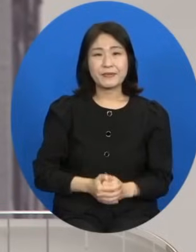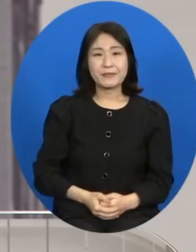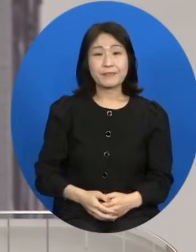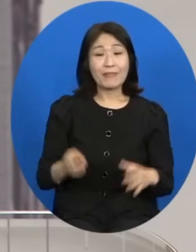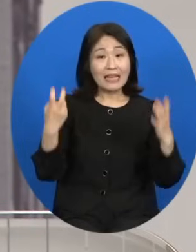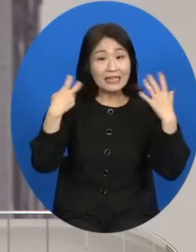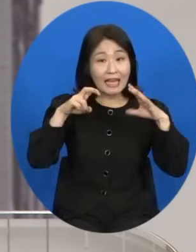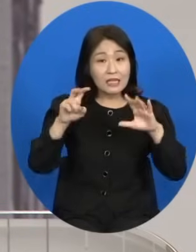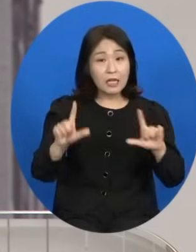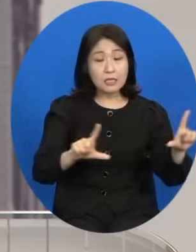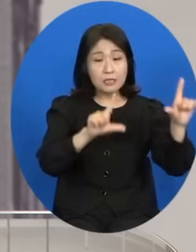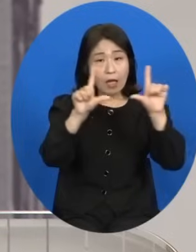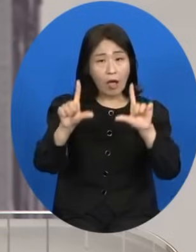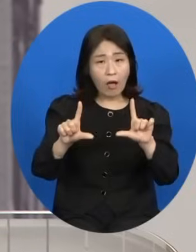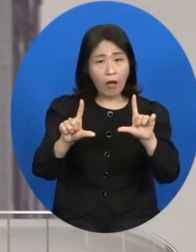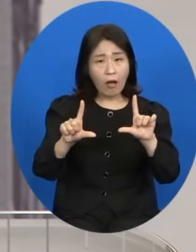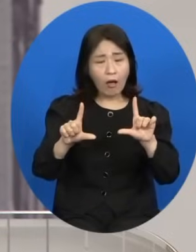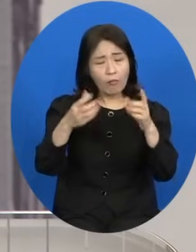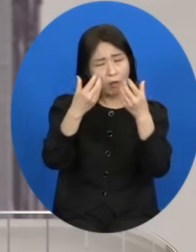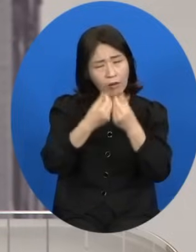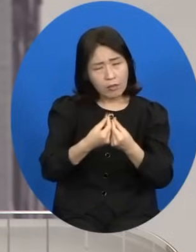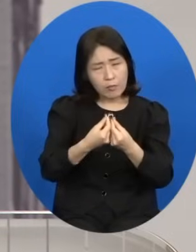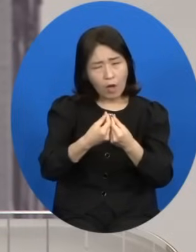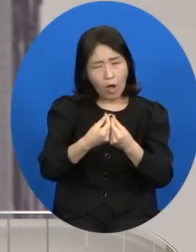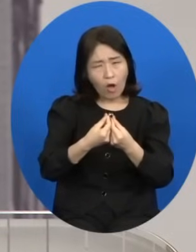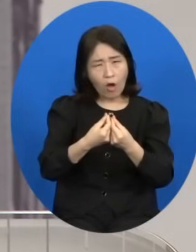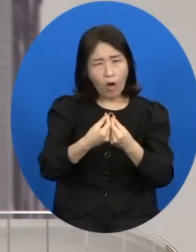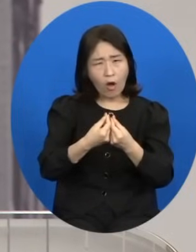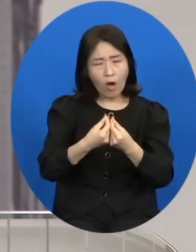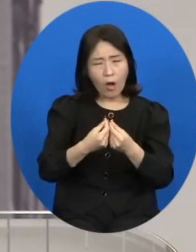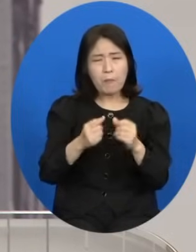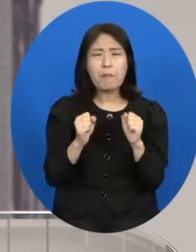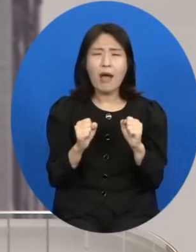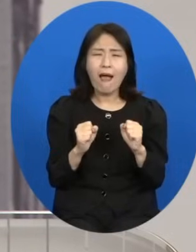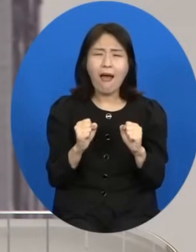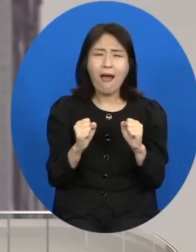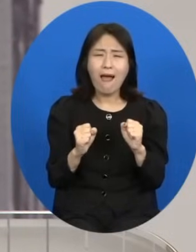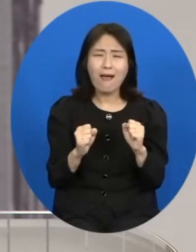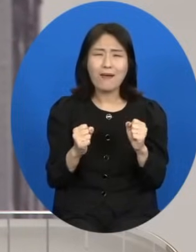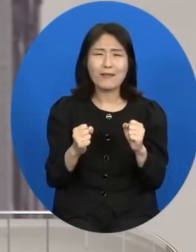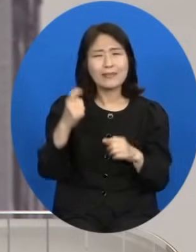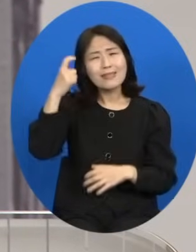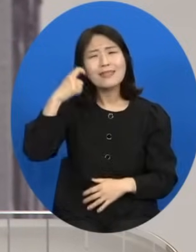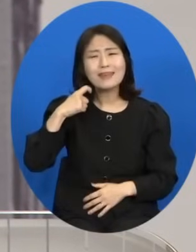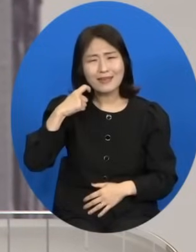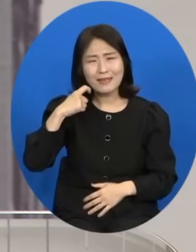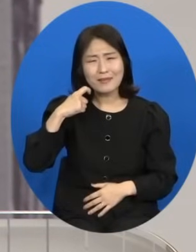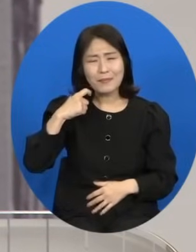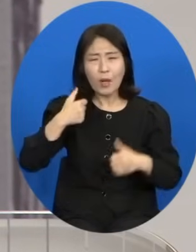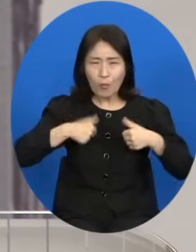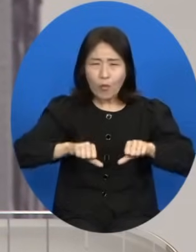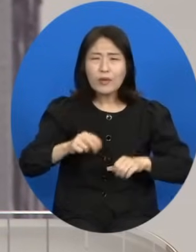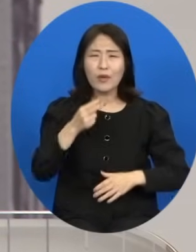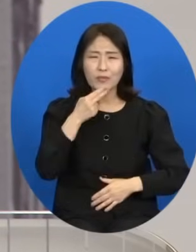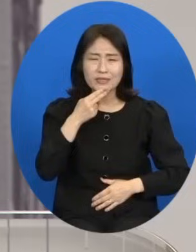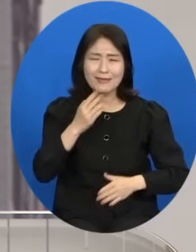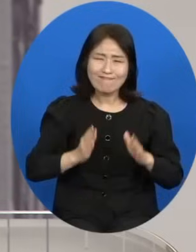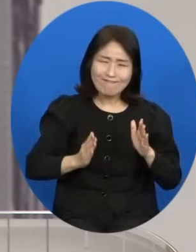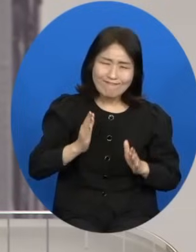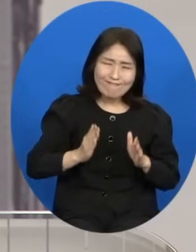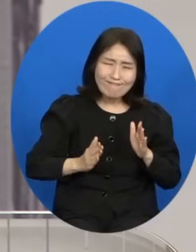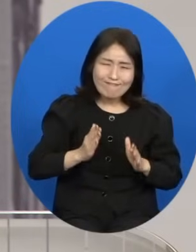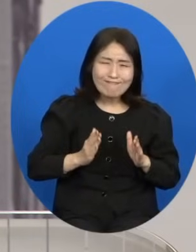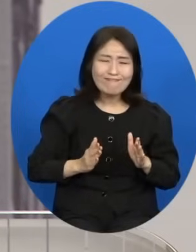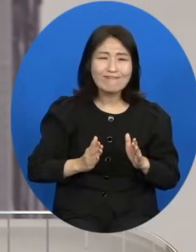마라톤이라고 비유할 수 있겠죠 49.19 긴 여정을 포기하지 않고 달려온 것이죠 그러나